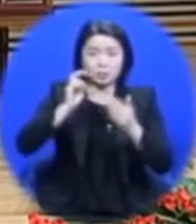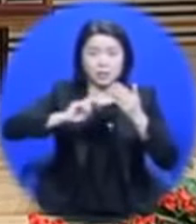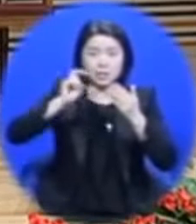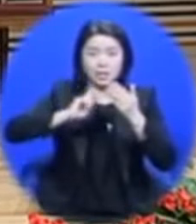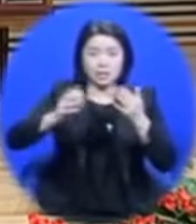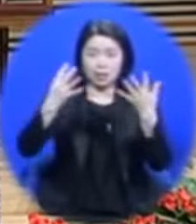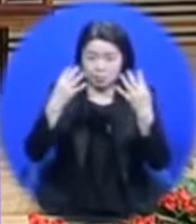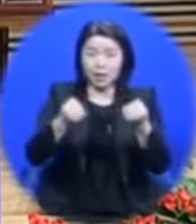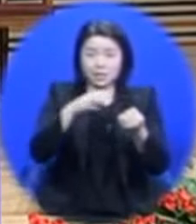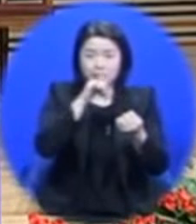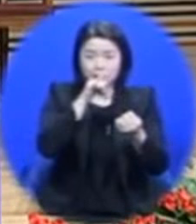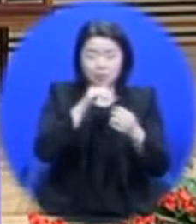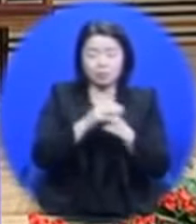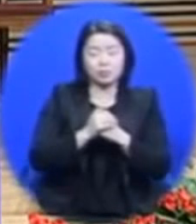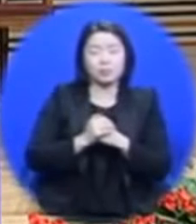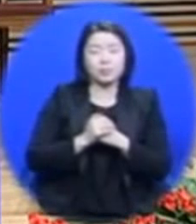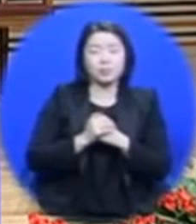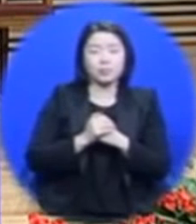많이 부릅니다.